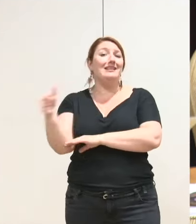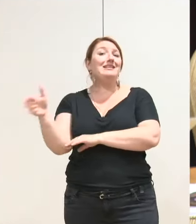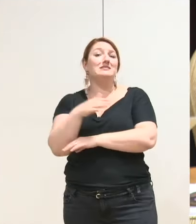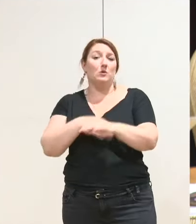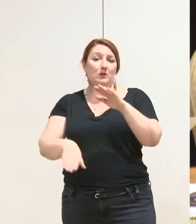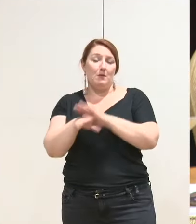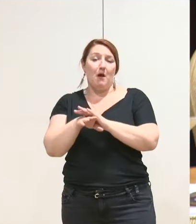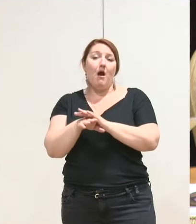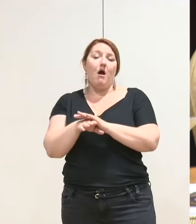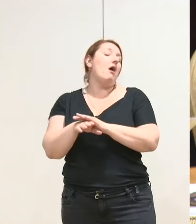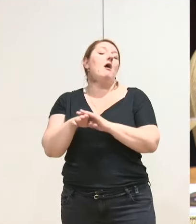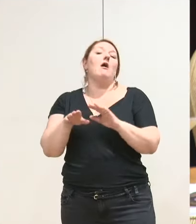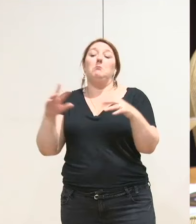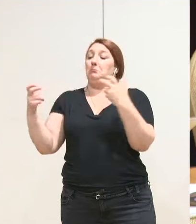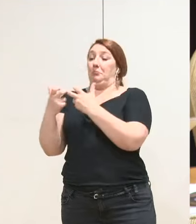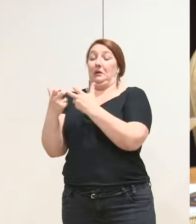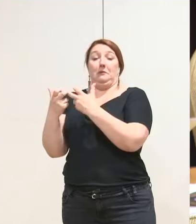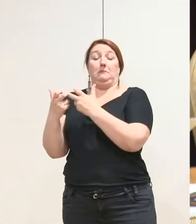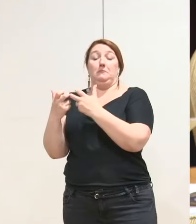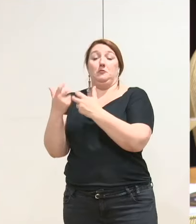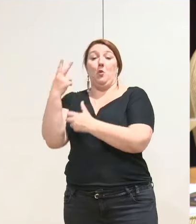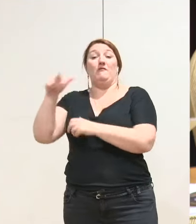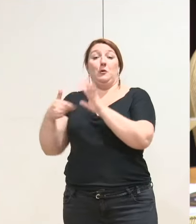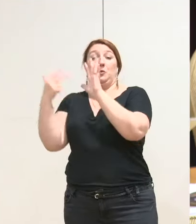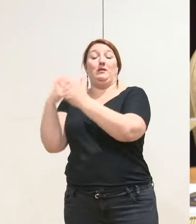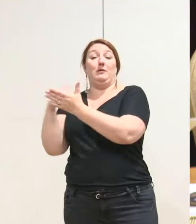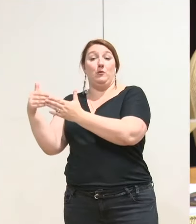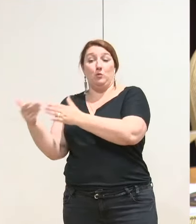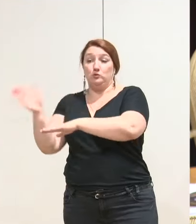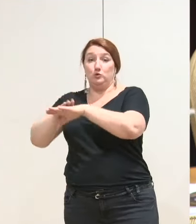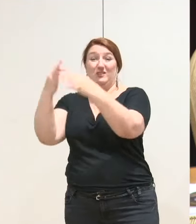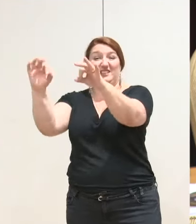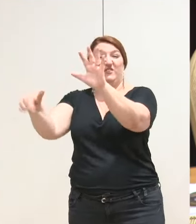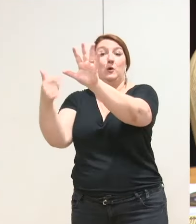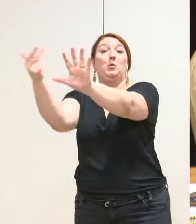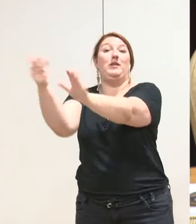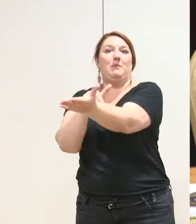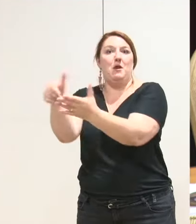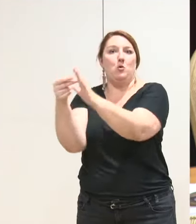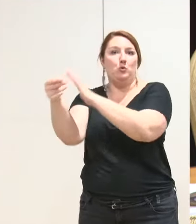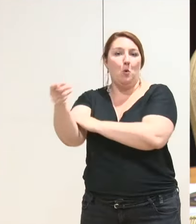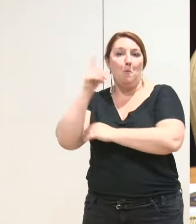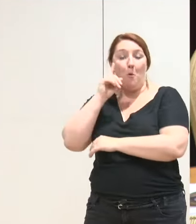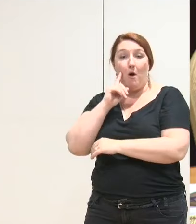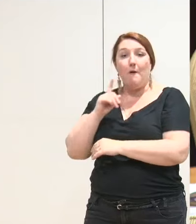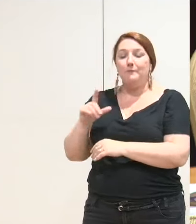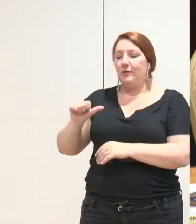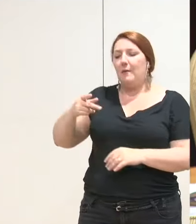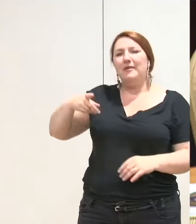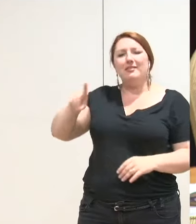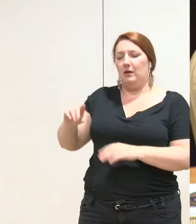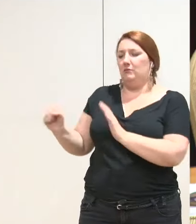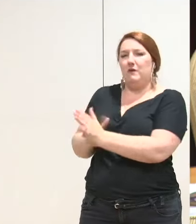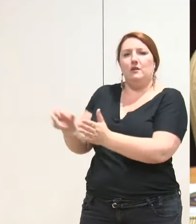d'euros à la ville et finalement ça s'est soldé par 10,8 million d'euros à cause des coûts validés en APD qui était en